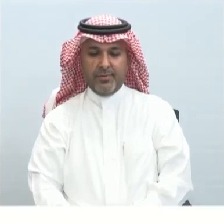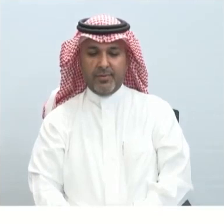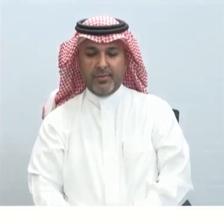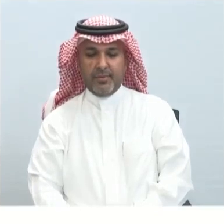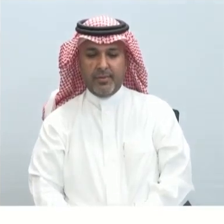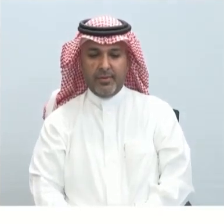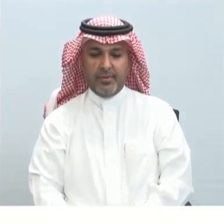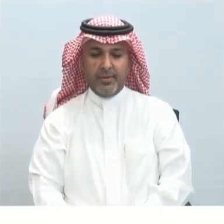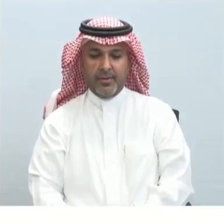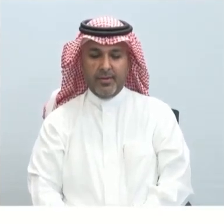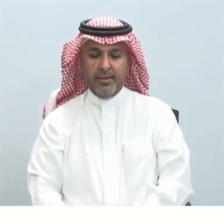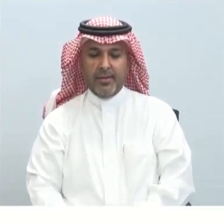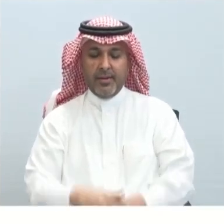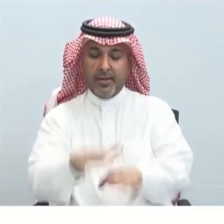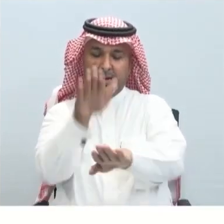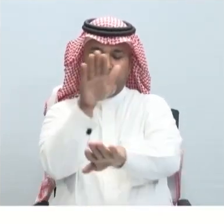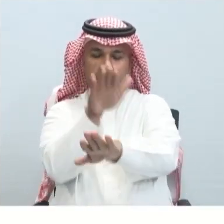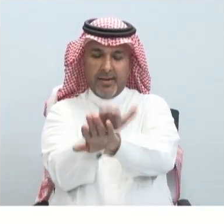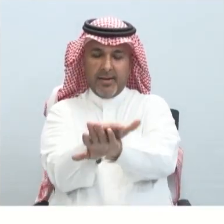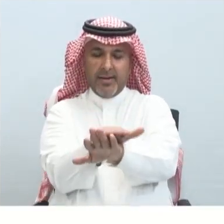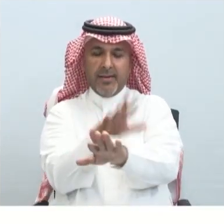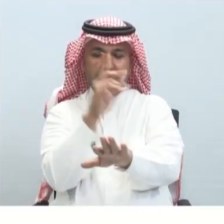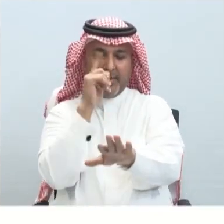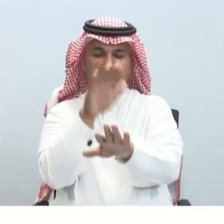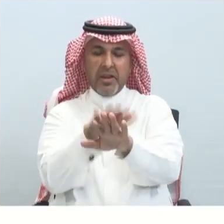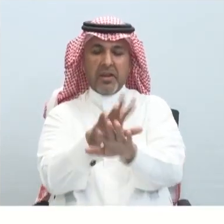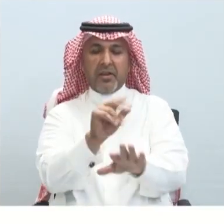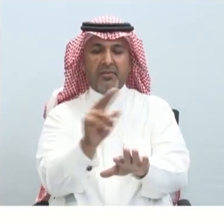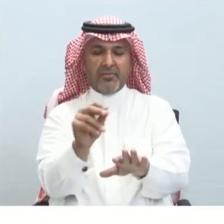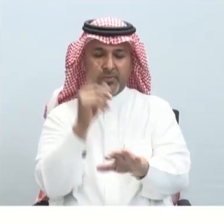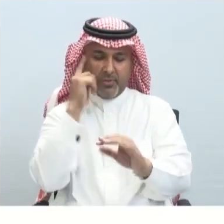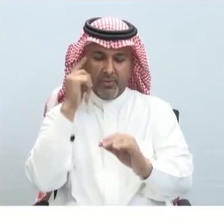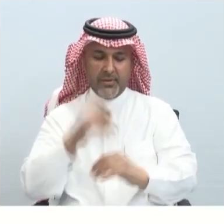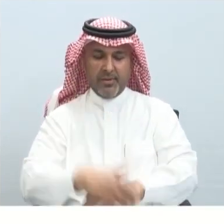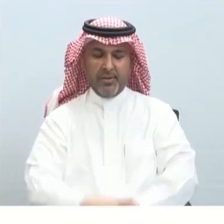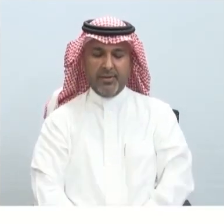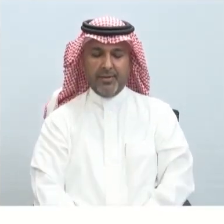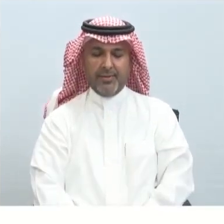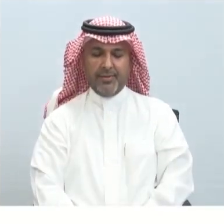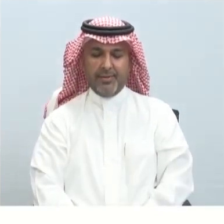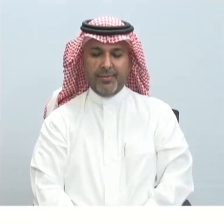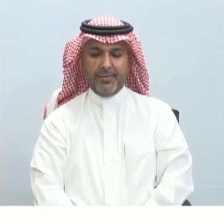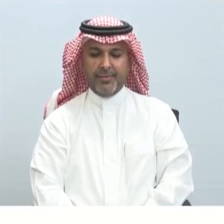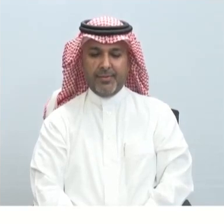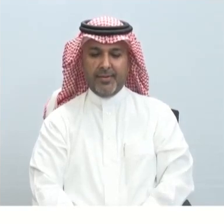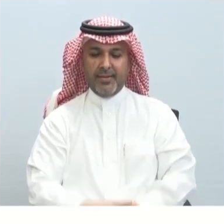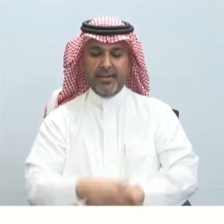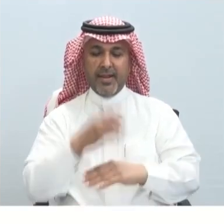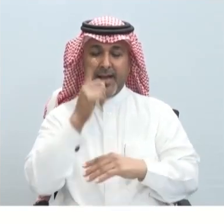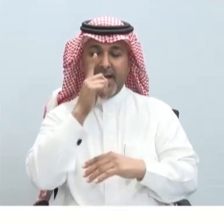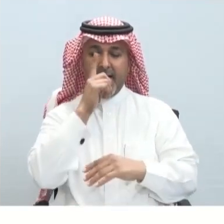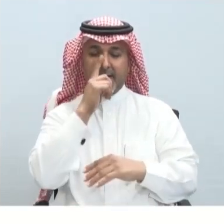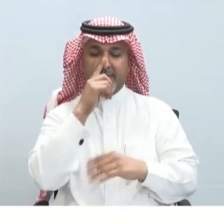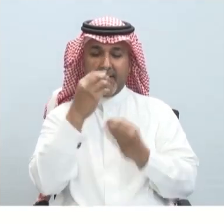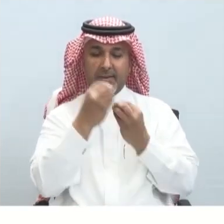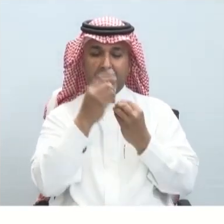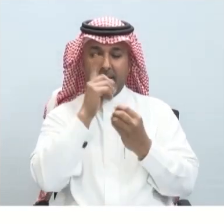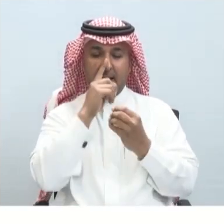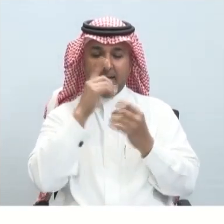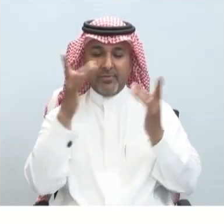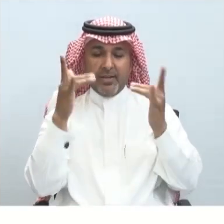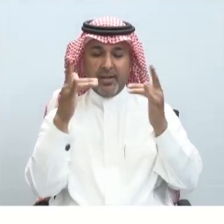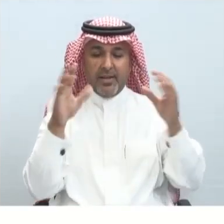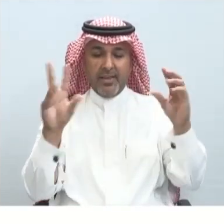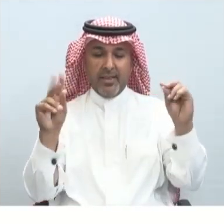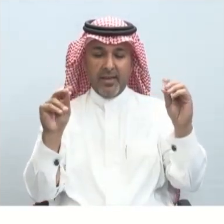والضلع القطر هذا عباره عن ضلع مشترك بين المثلثين وبالتالي هنا تحققت حاله الاس اس